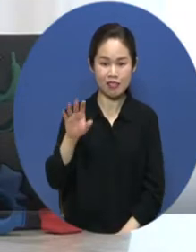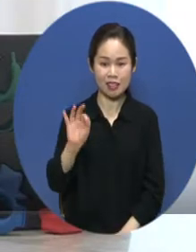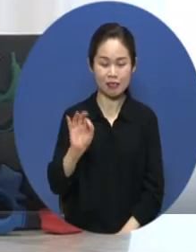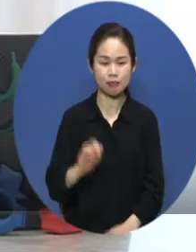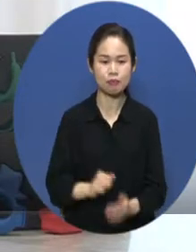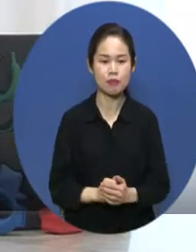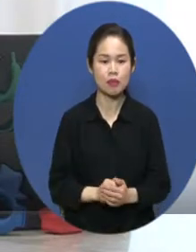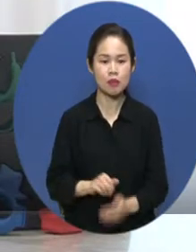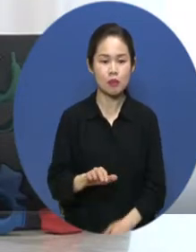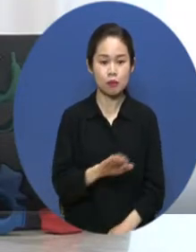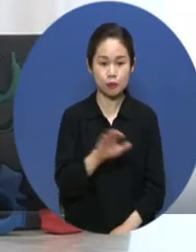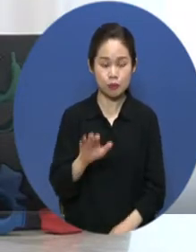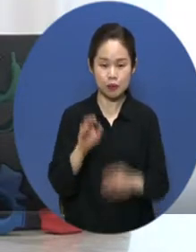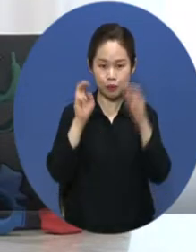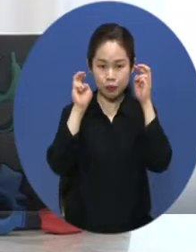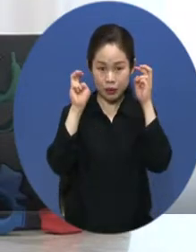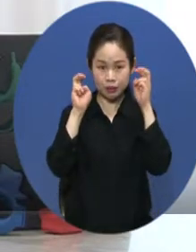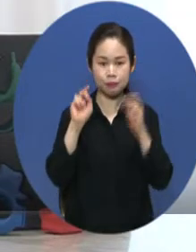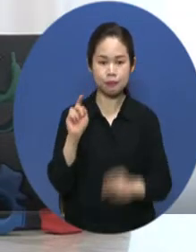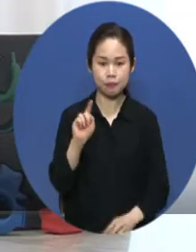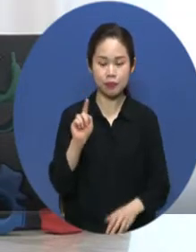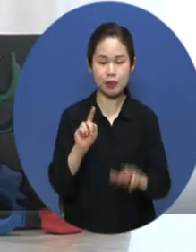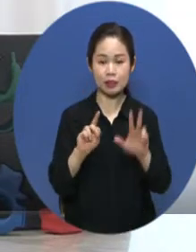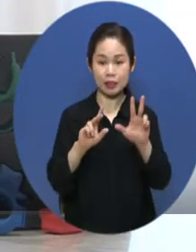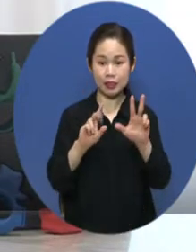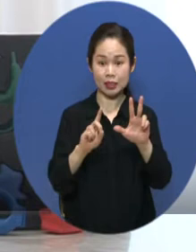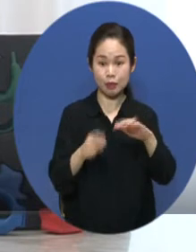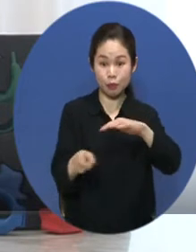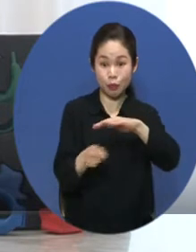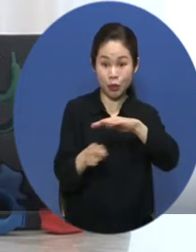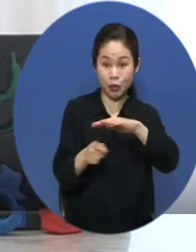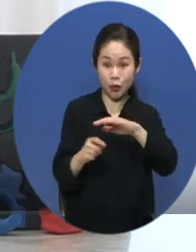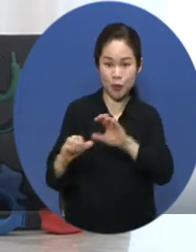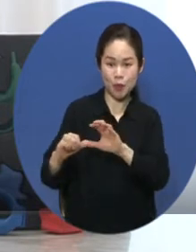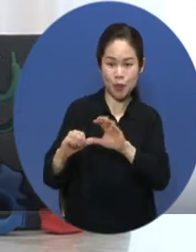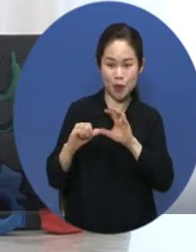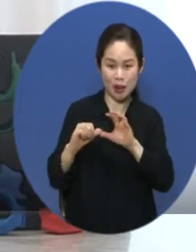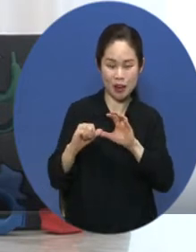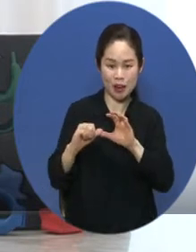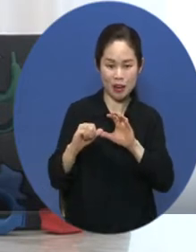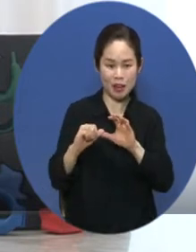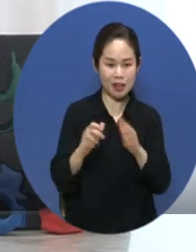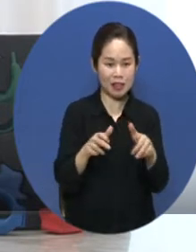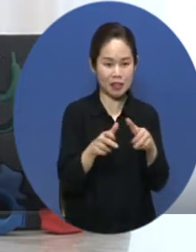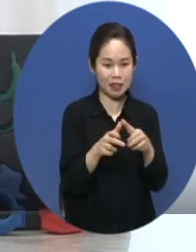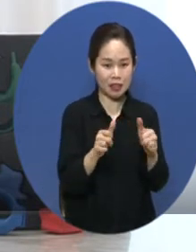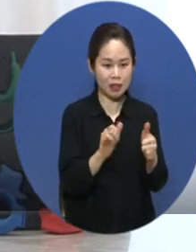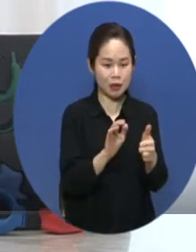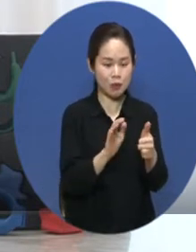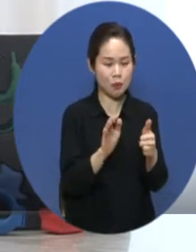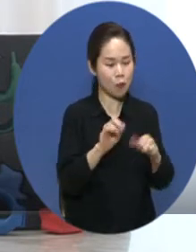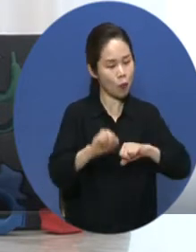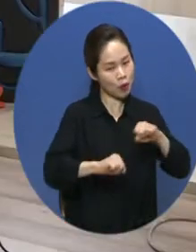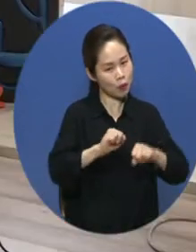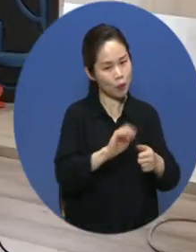기업으로 3D 프린터를 이용해서 장애인분들의 보조기구를 제작해주고 있는 사업을 하고 있습니다.